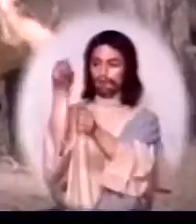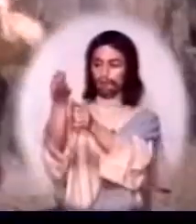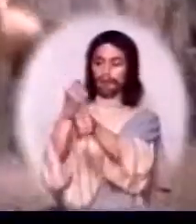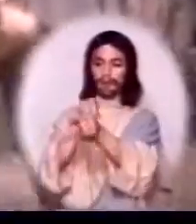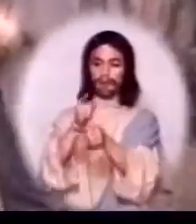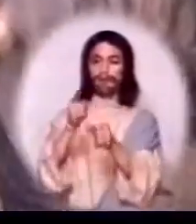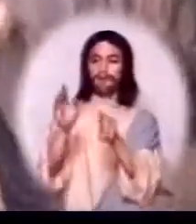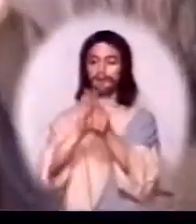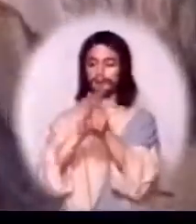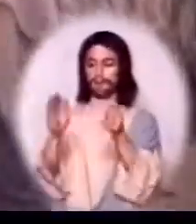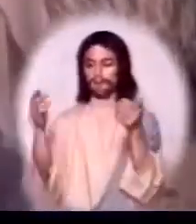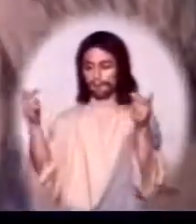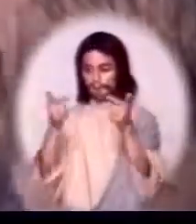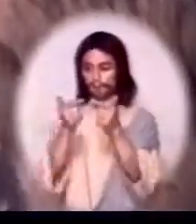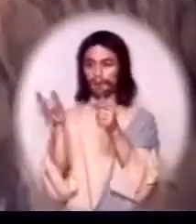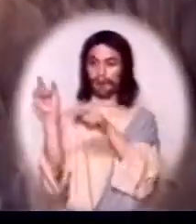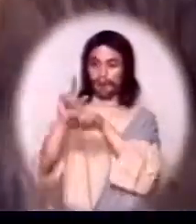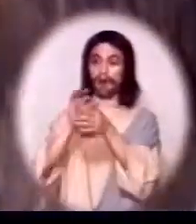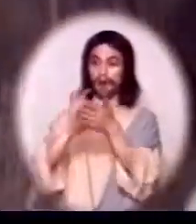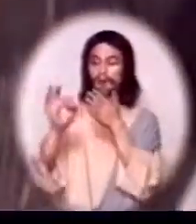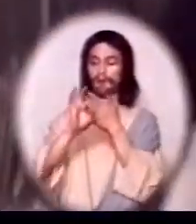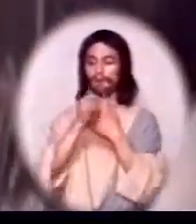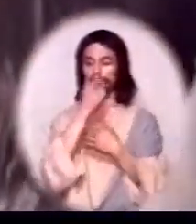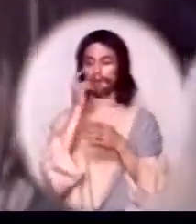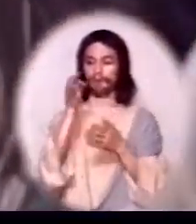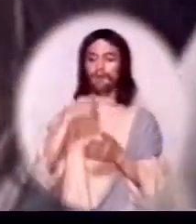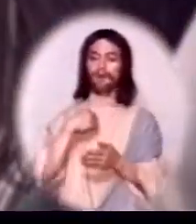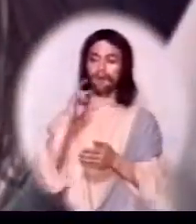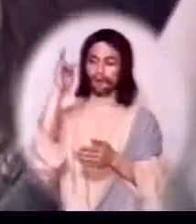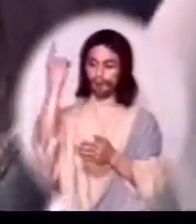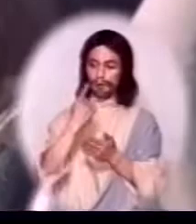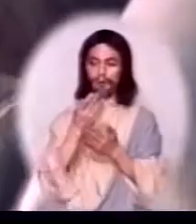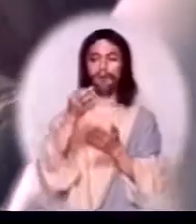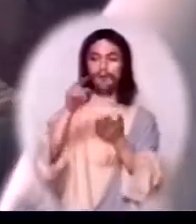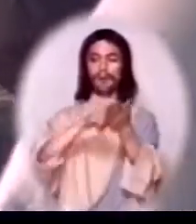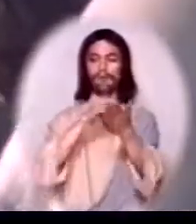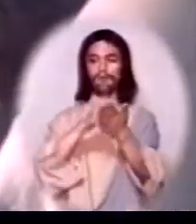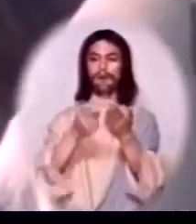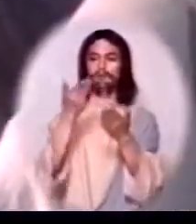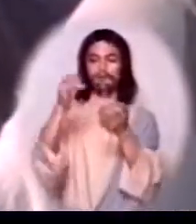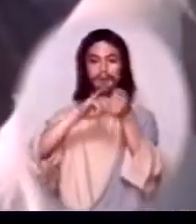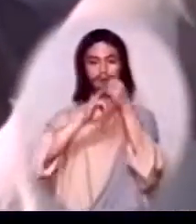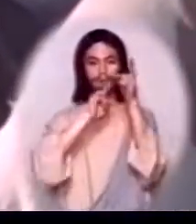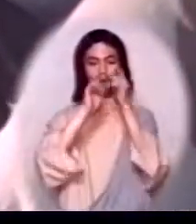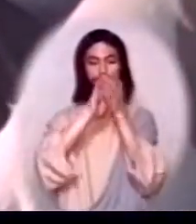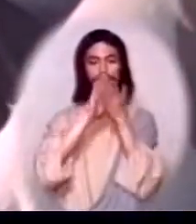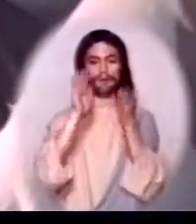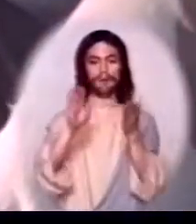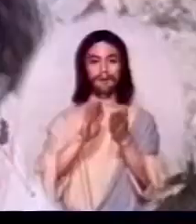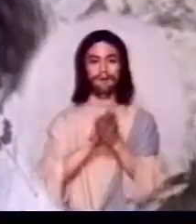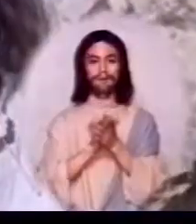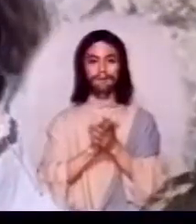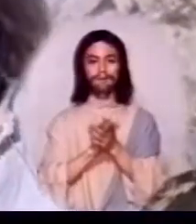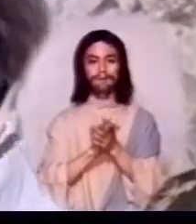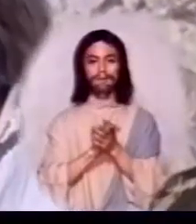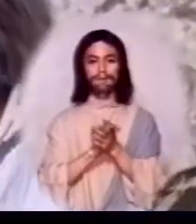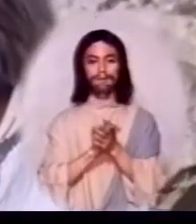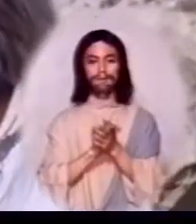주었다. 당신이 그를 치료하는데 돈이 더 들면 모자라는 돈은 내가 돌아와서 갚으리이다 하고 약속까지 했느니라.